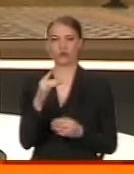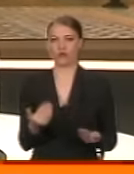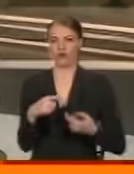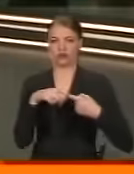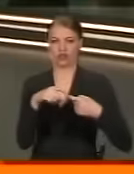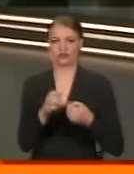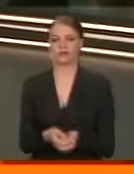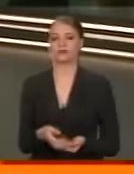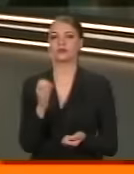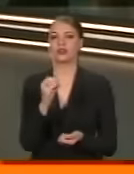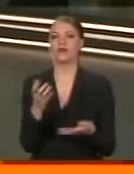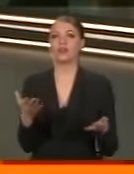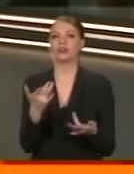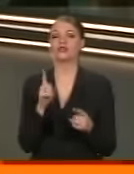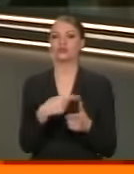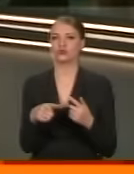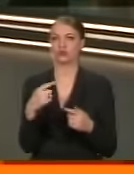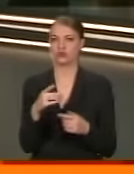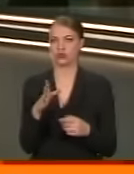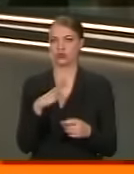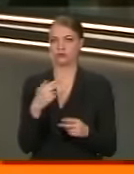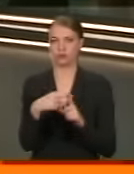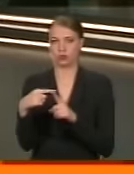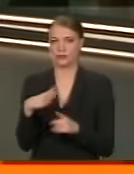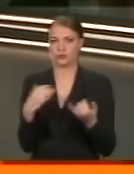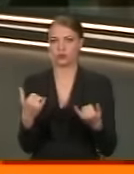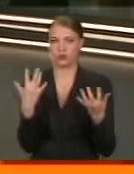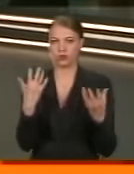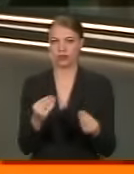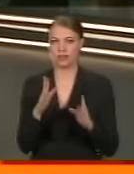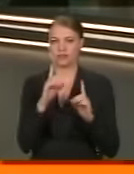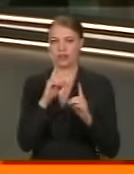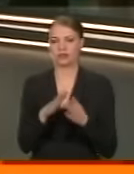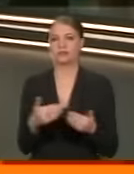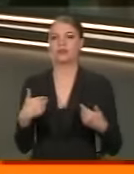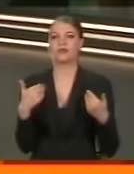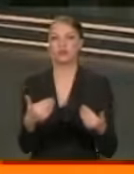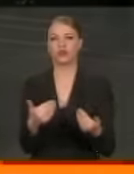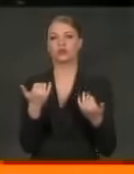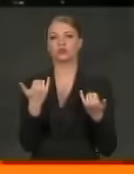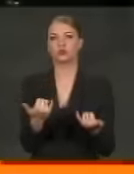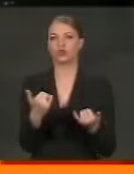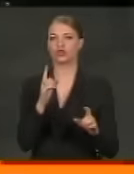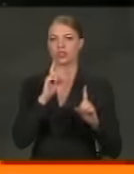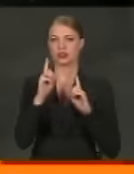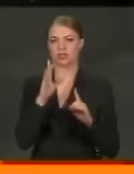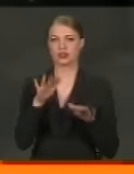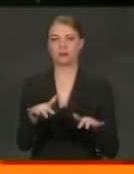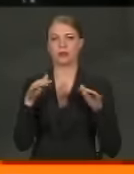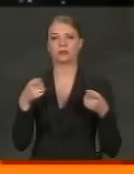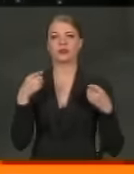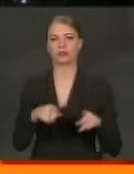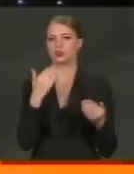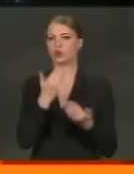наживо. Євгенія, то чи продуктивним був цей день в Раді? Вітаю. Власне, сьогоднішнє засідання парламенту